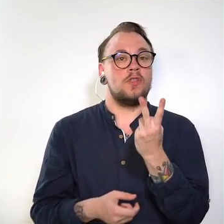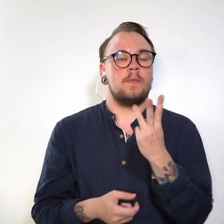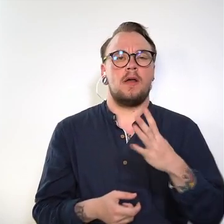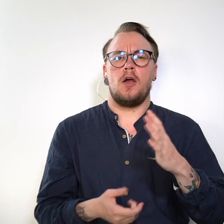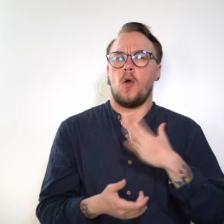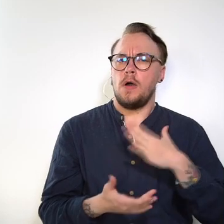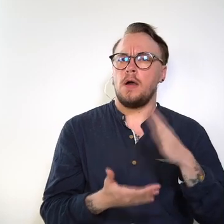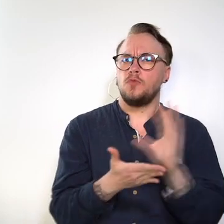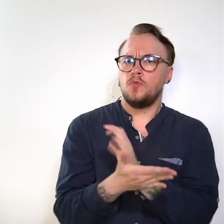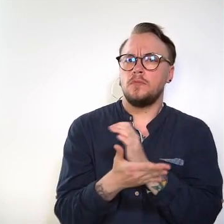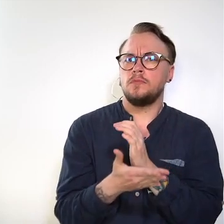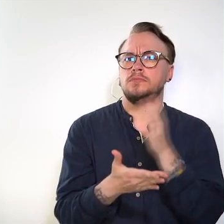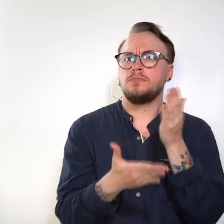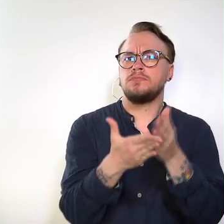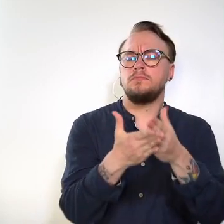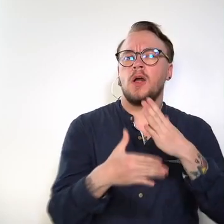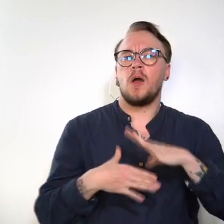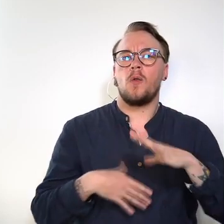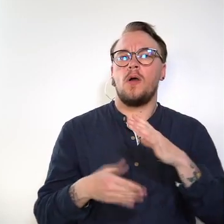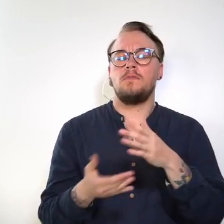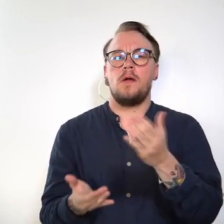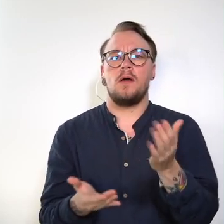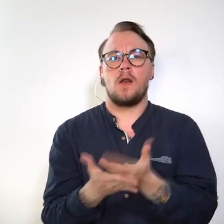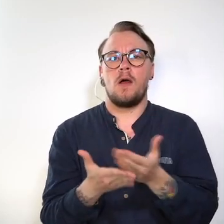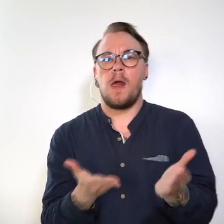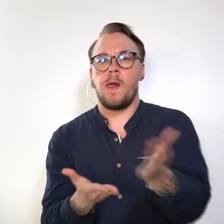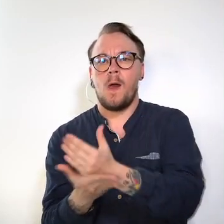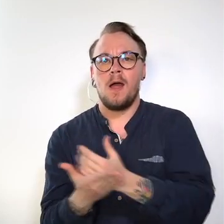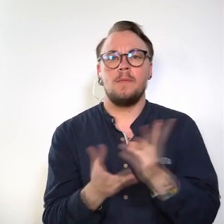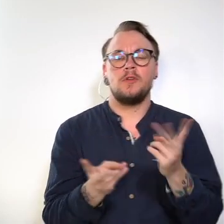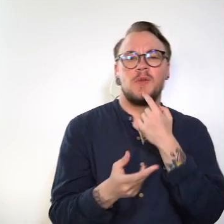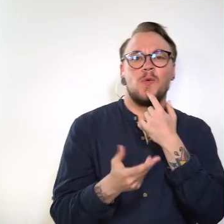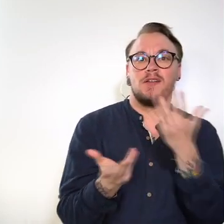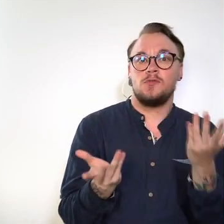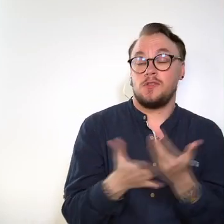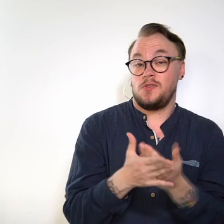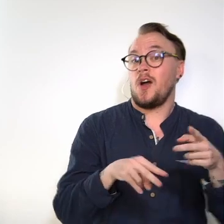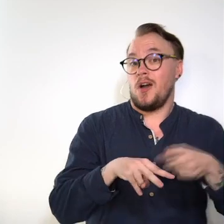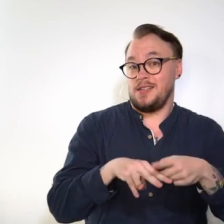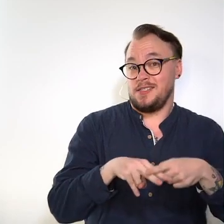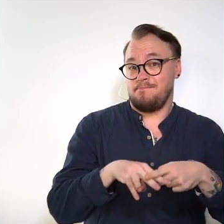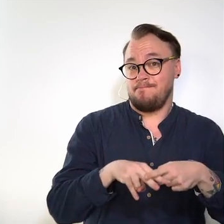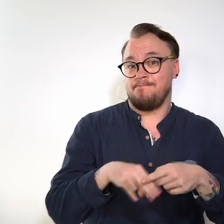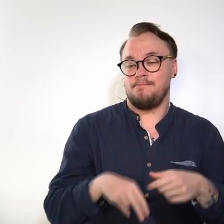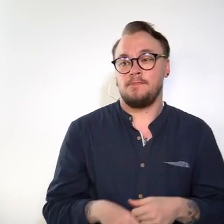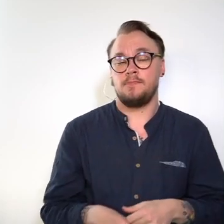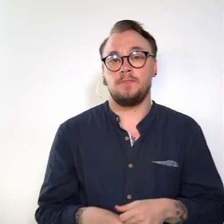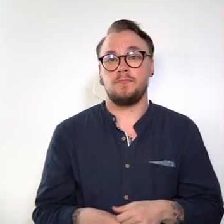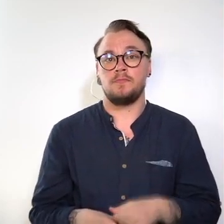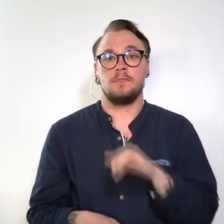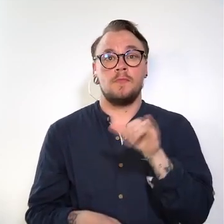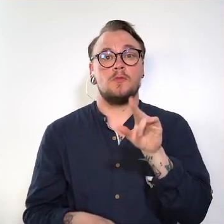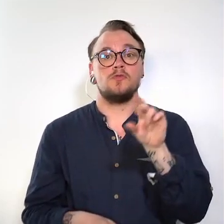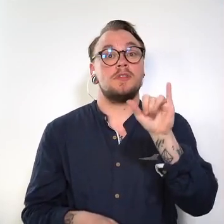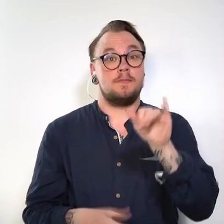niin lähti tekemään julkisuutta ja rahaa tällä sensaatiolla. Joo, siellä oli tämä, tietyt lääketieteen